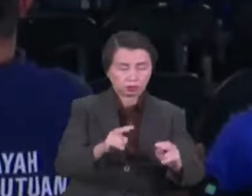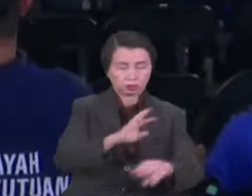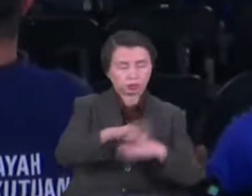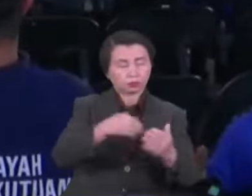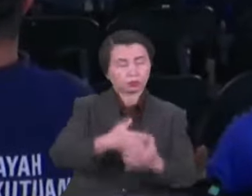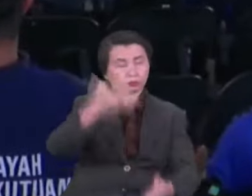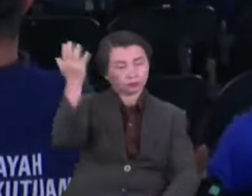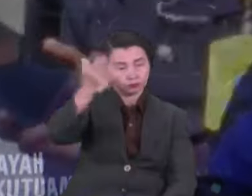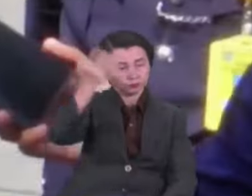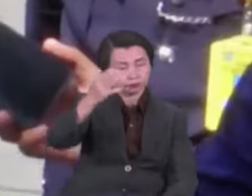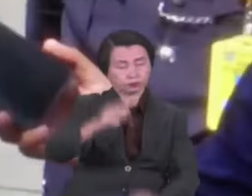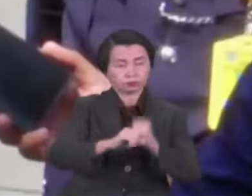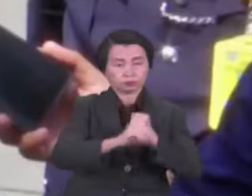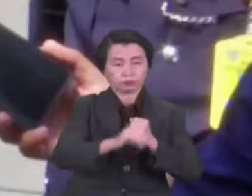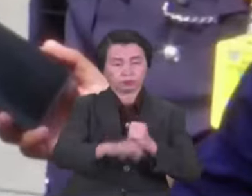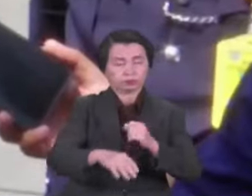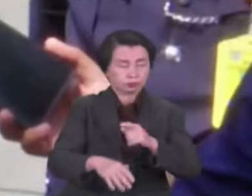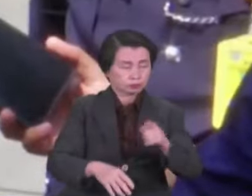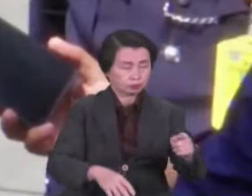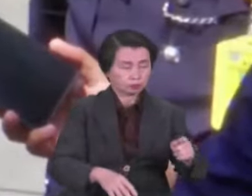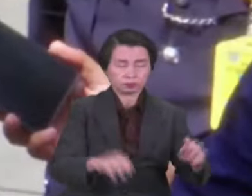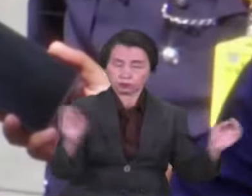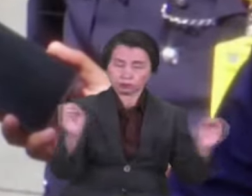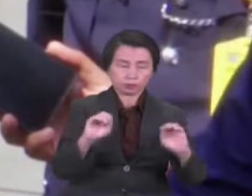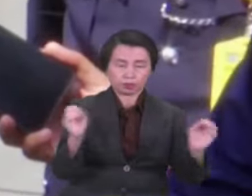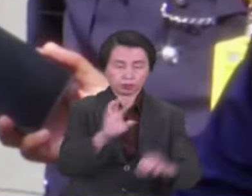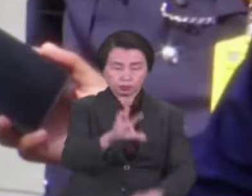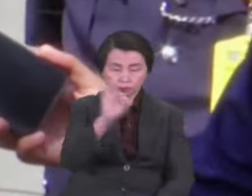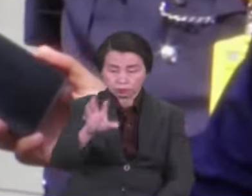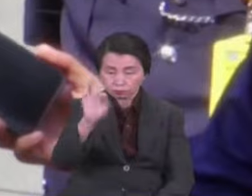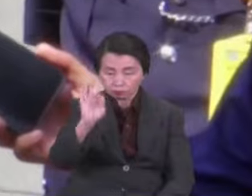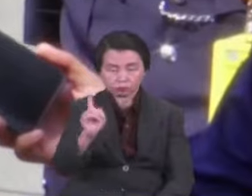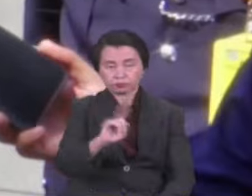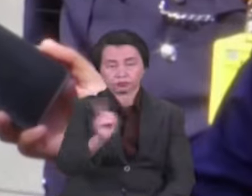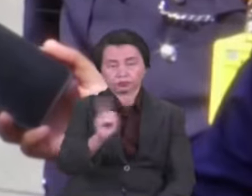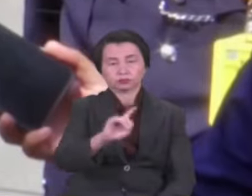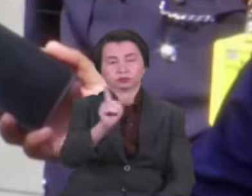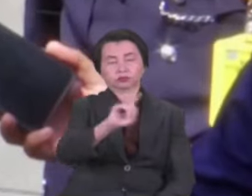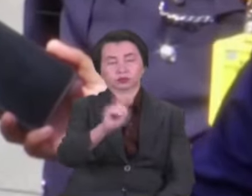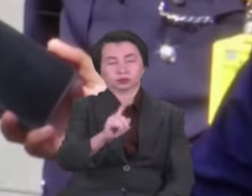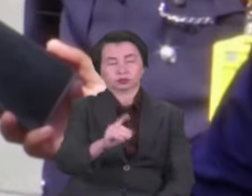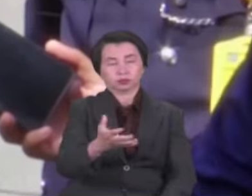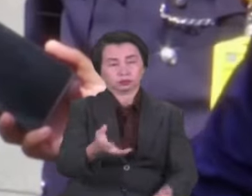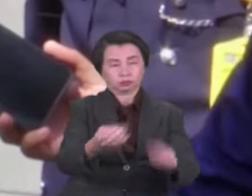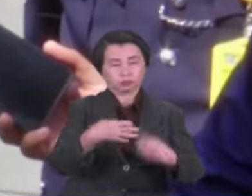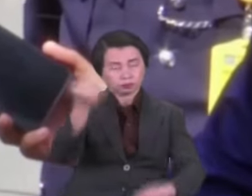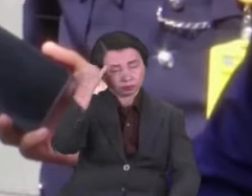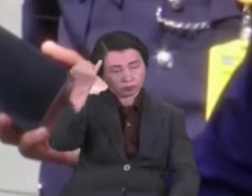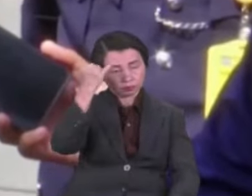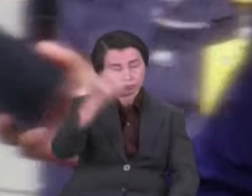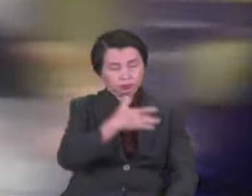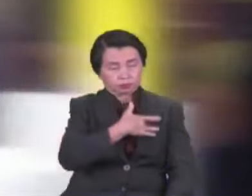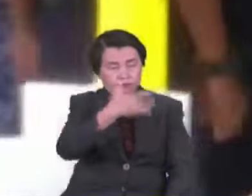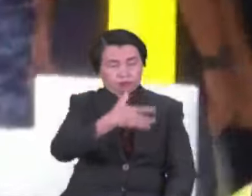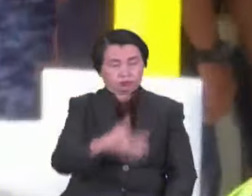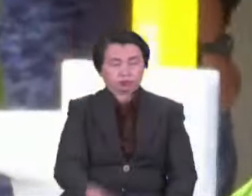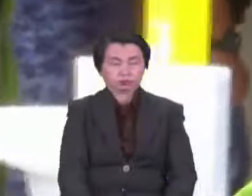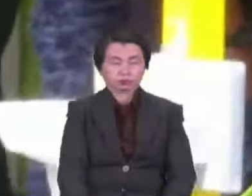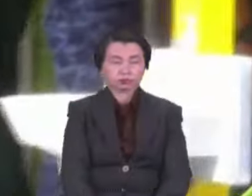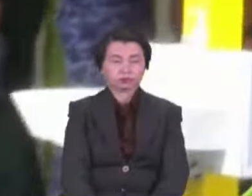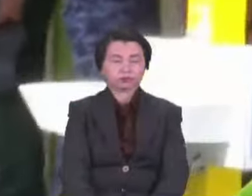ceramah dan juga kempen yang berlangsung, tidak ada dikesan mana-mana parti yang melontarkan isu-isu sensitif.